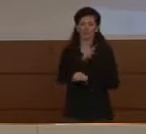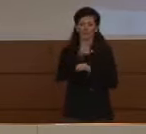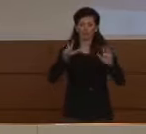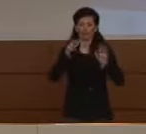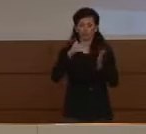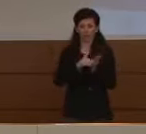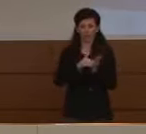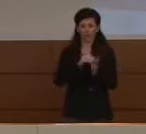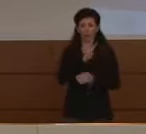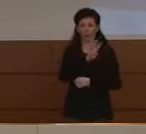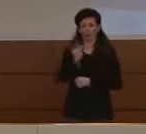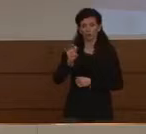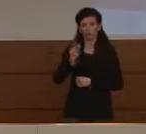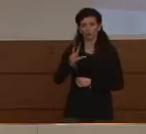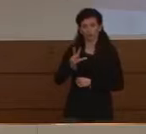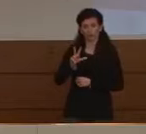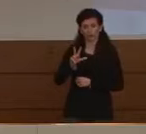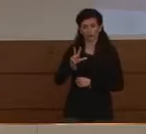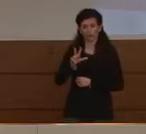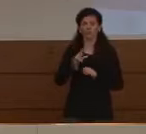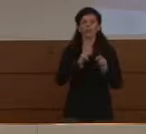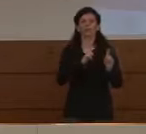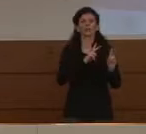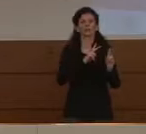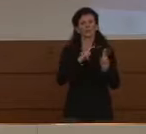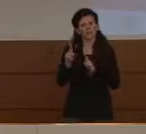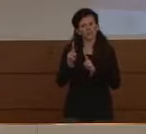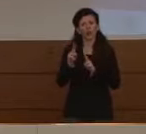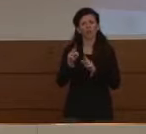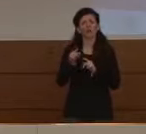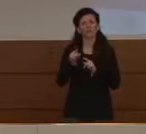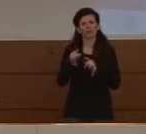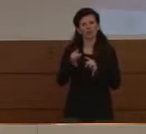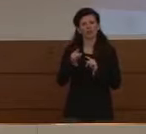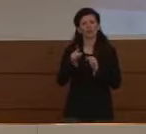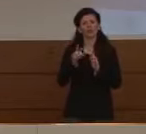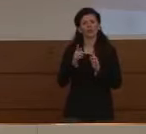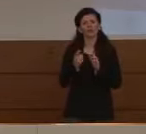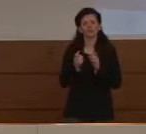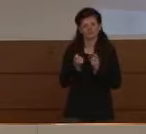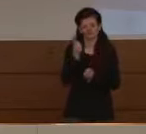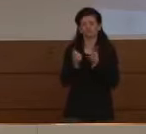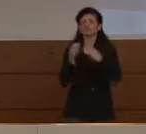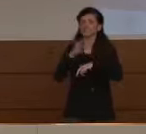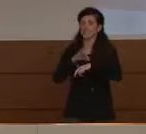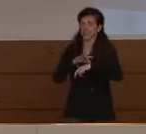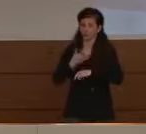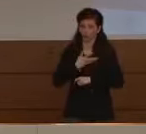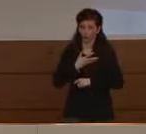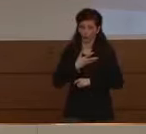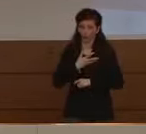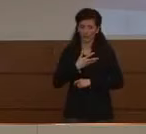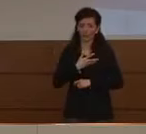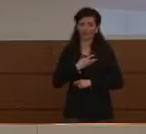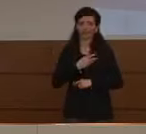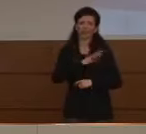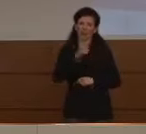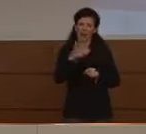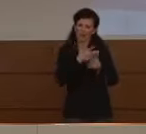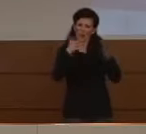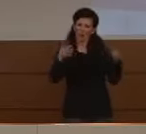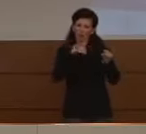28.400 tre sono ricoverati con sintomi mentre la maggior parte